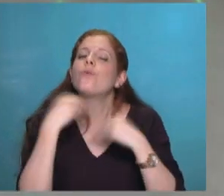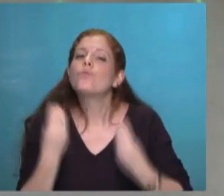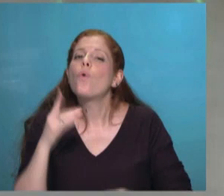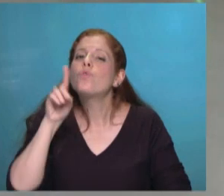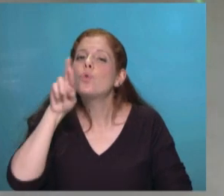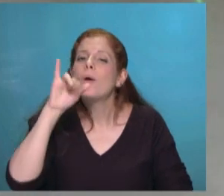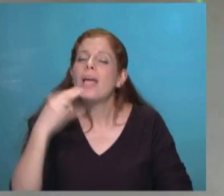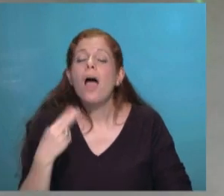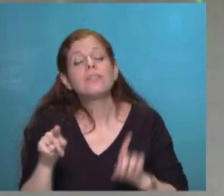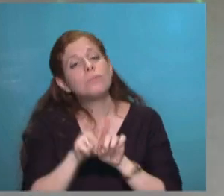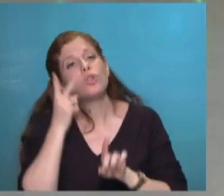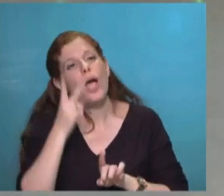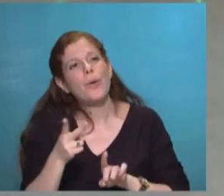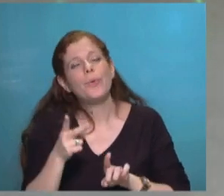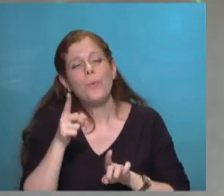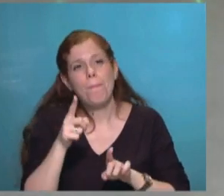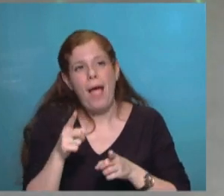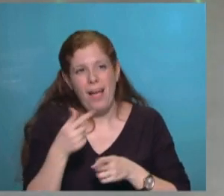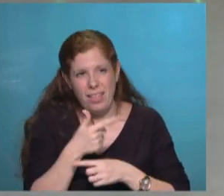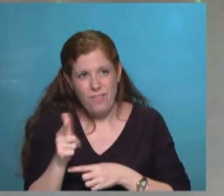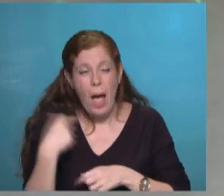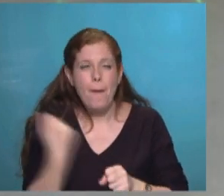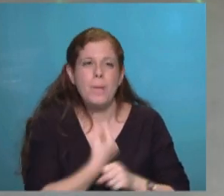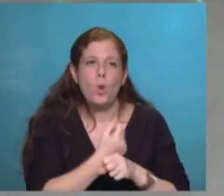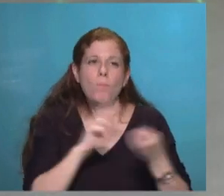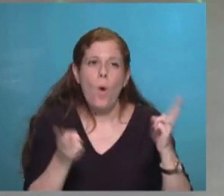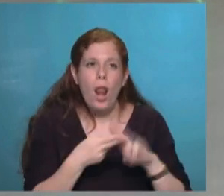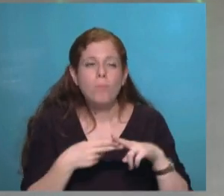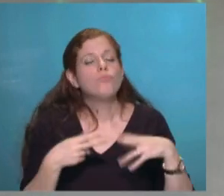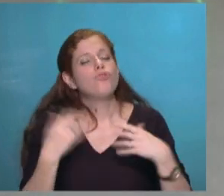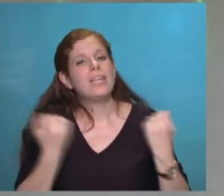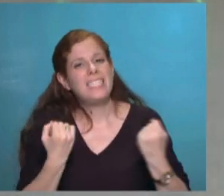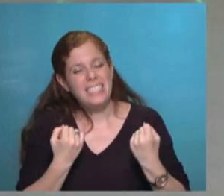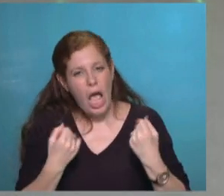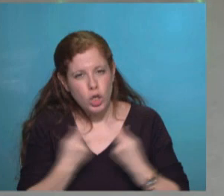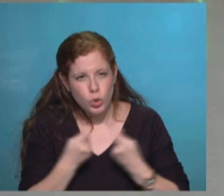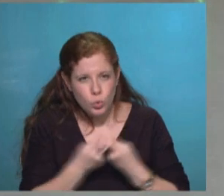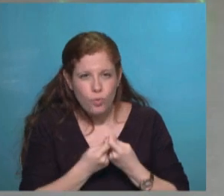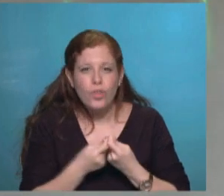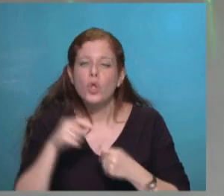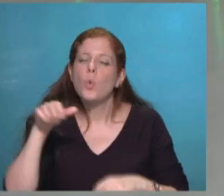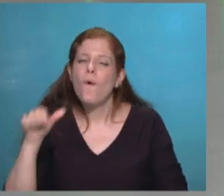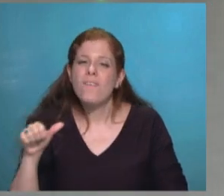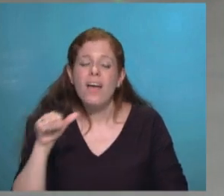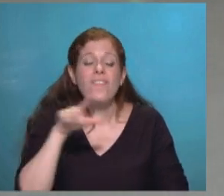כמו שראינו בכתבה, הפעילות בעולם של חברות הנסיעה השיתופית, אובר וליפט פורחת. בסיפור ההצלחה הזה, שווה